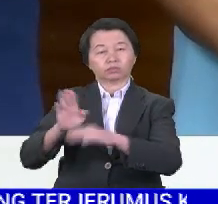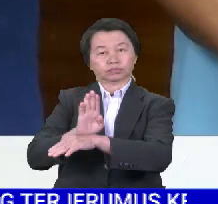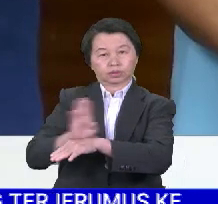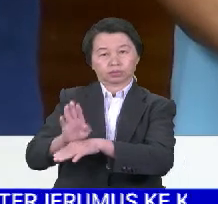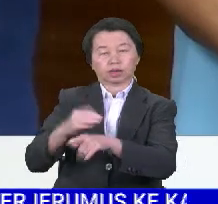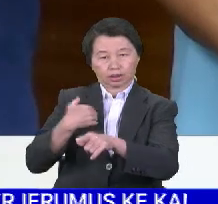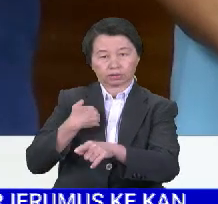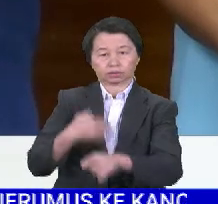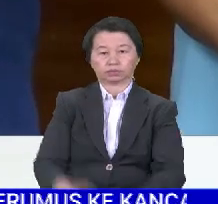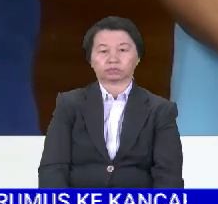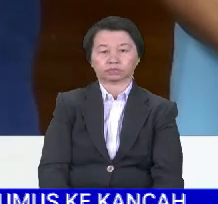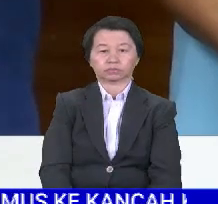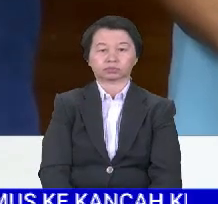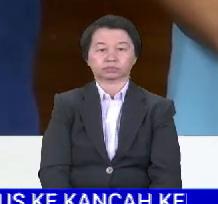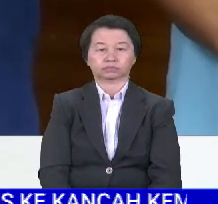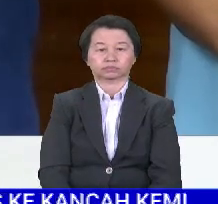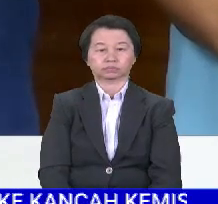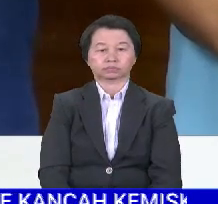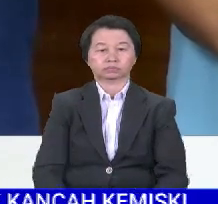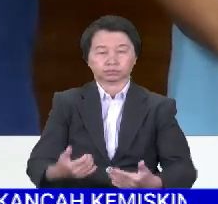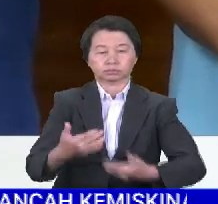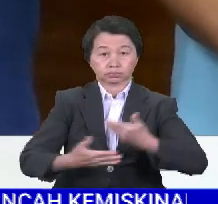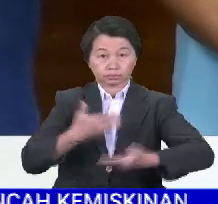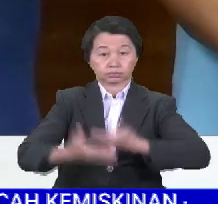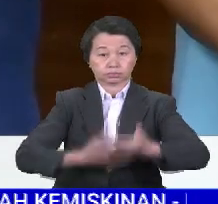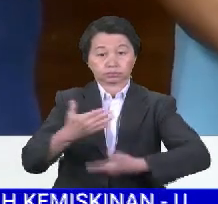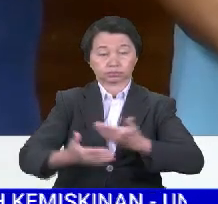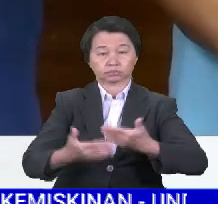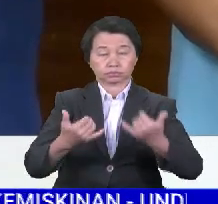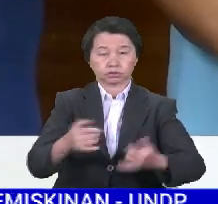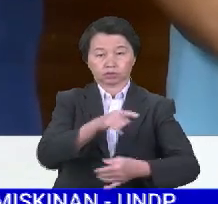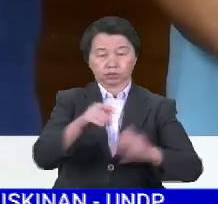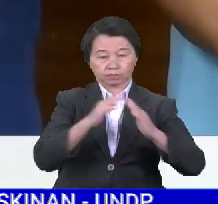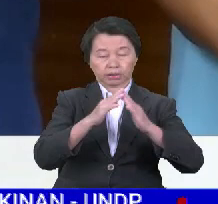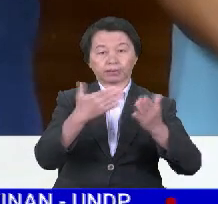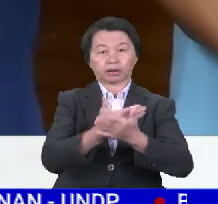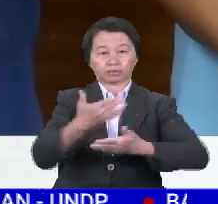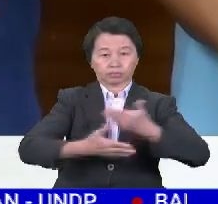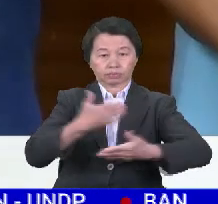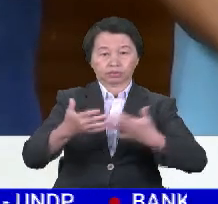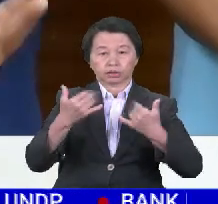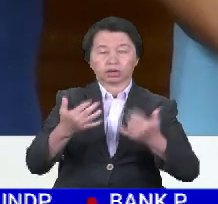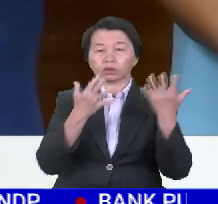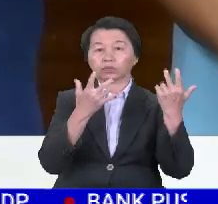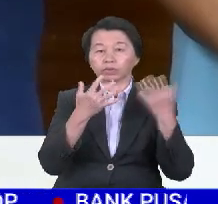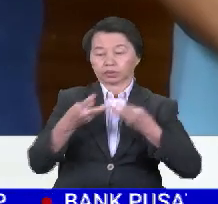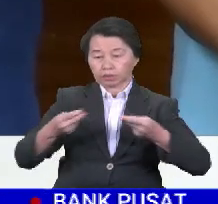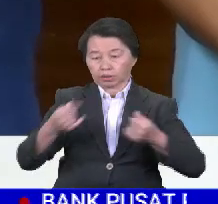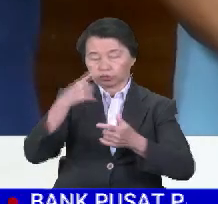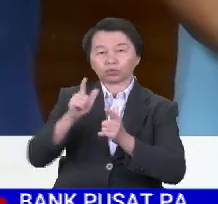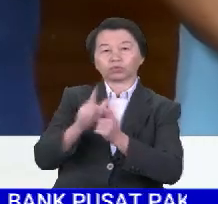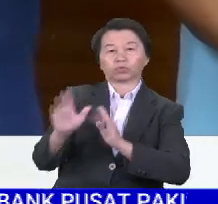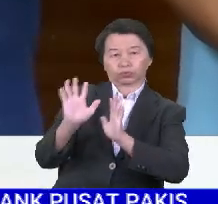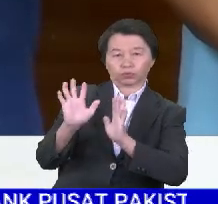perniagaan. It is a process of ongoing now, meaning that we are waiting for land survey to approve